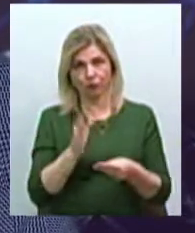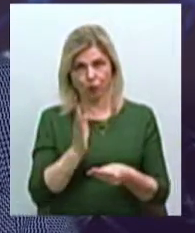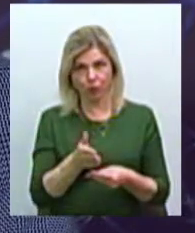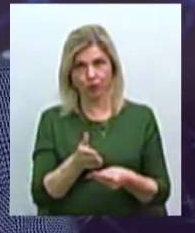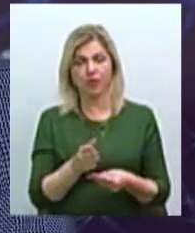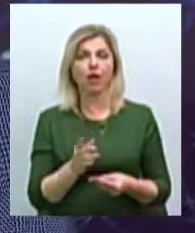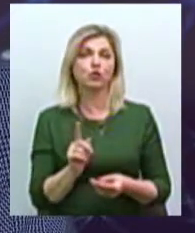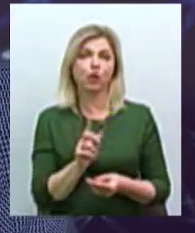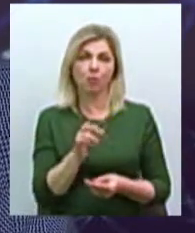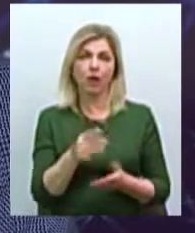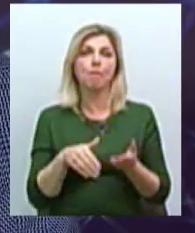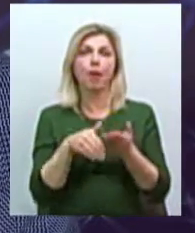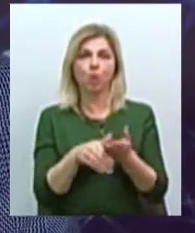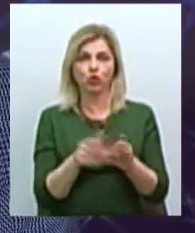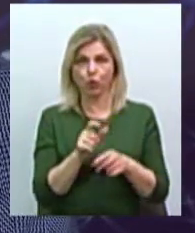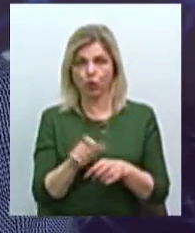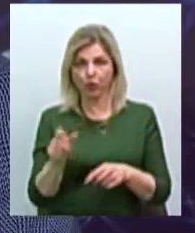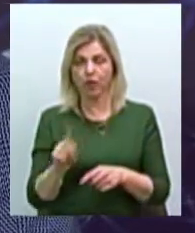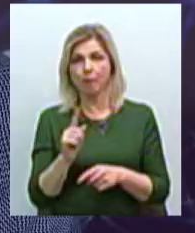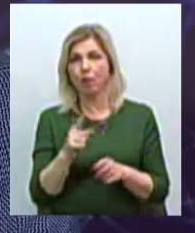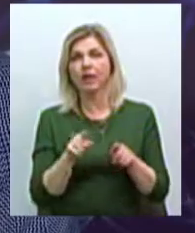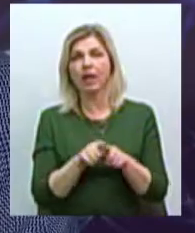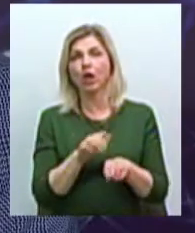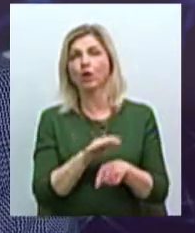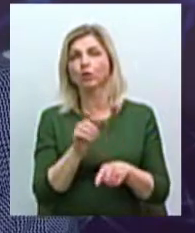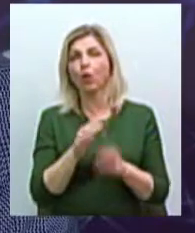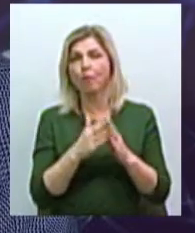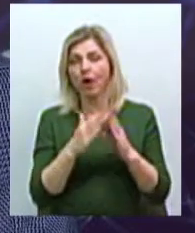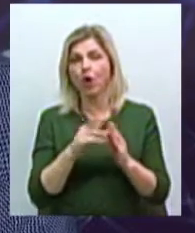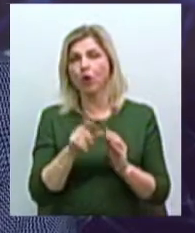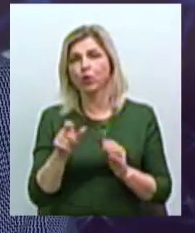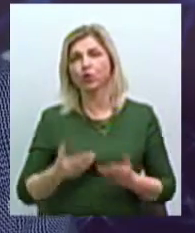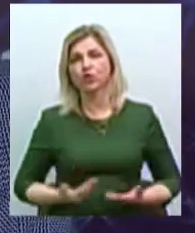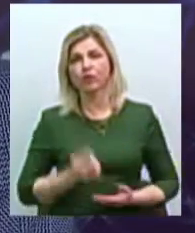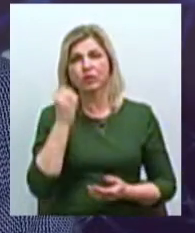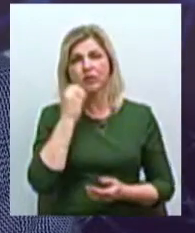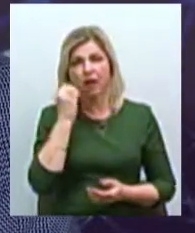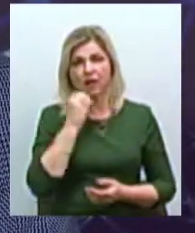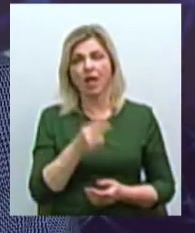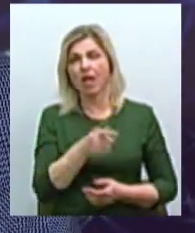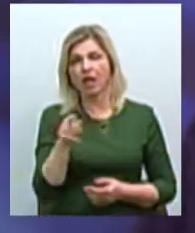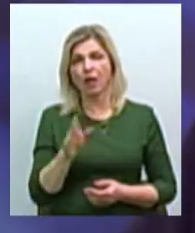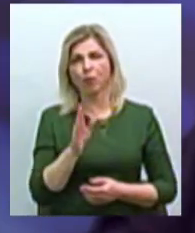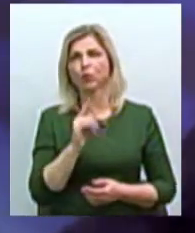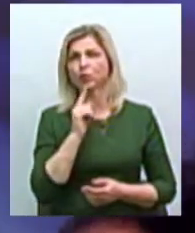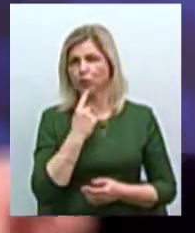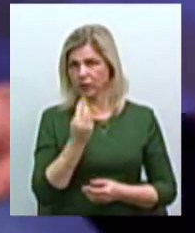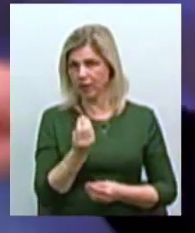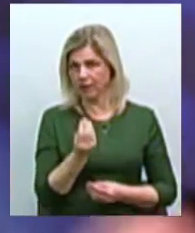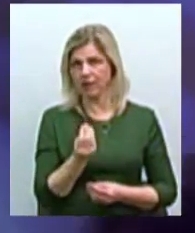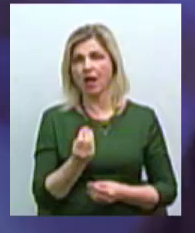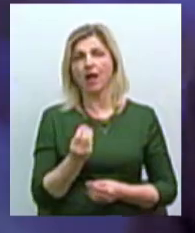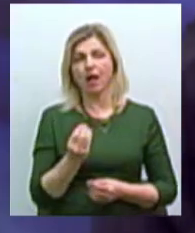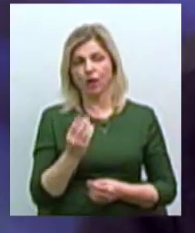чтобы помочь этим людям, потому что в основном в таких домах живут люди уже старшего поколения, им достаточно будет трудно вытянуть эту ситуацию